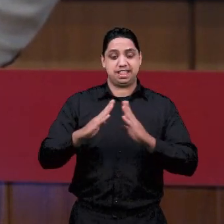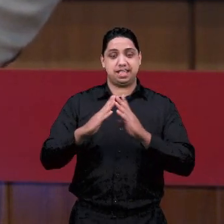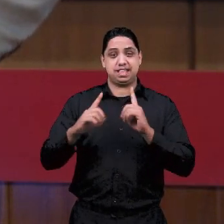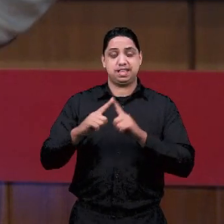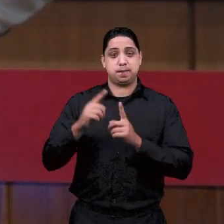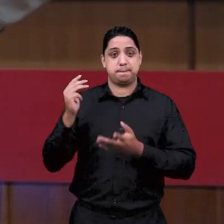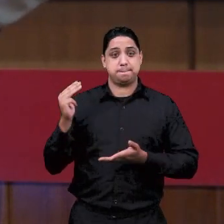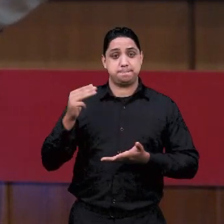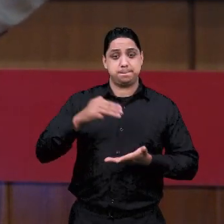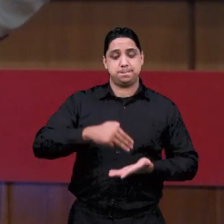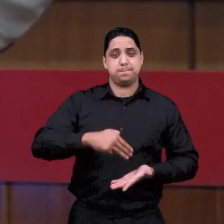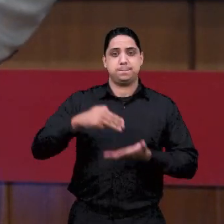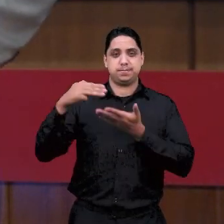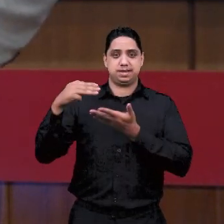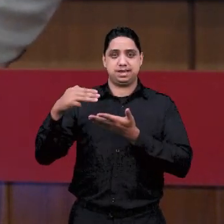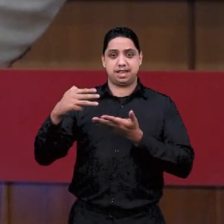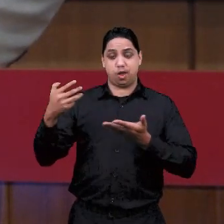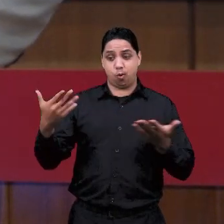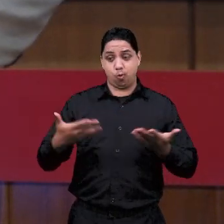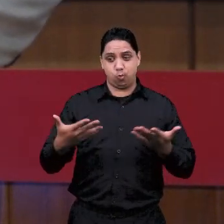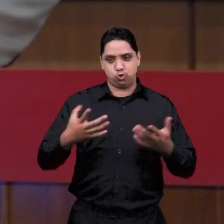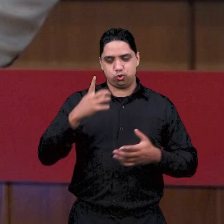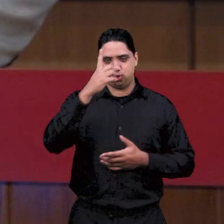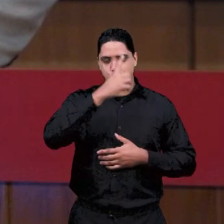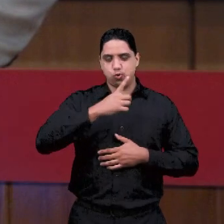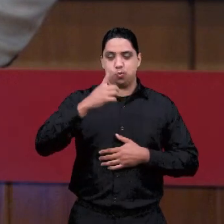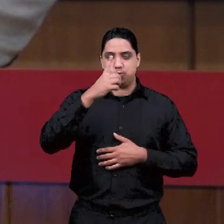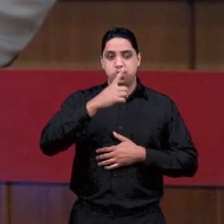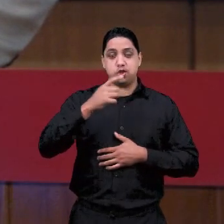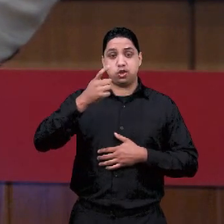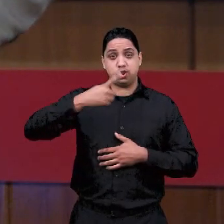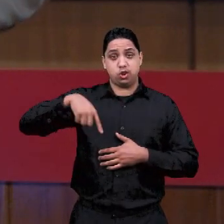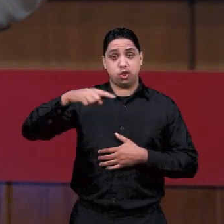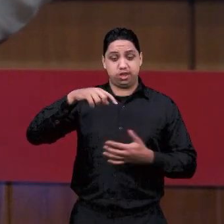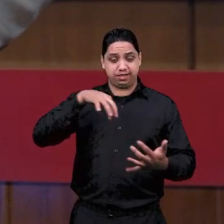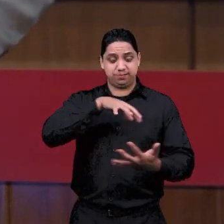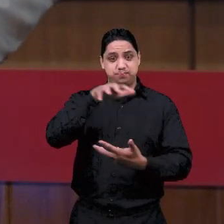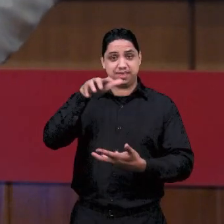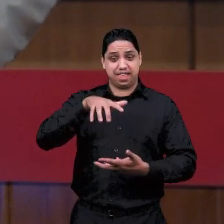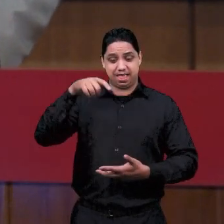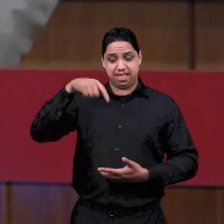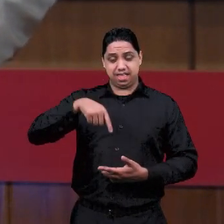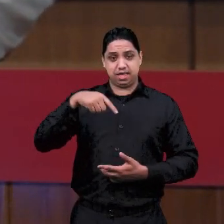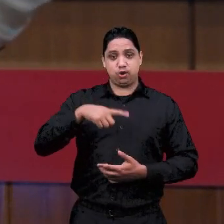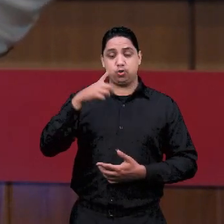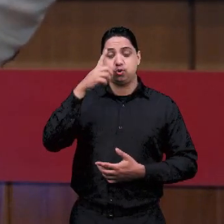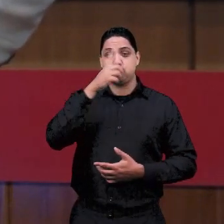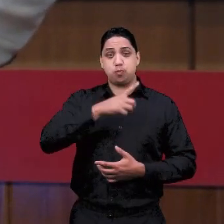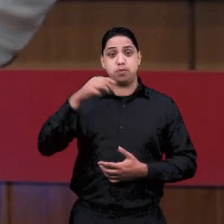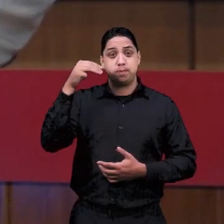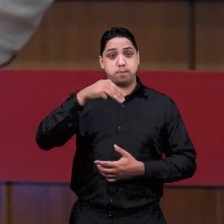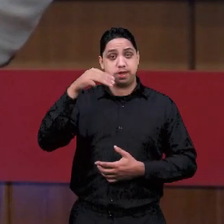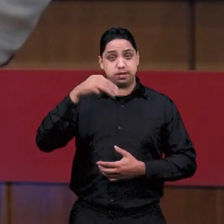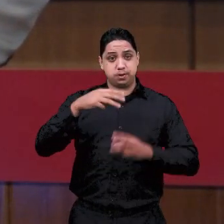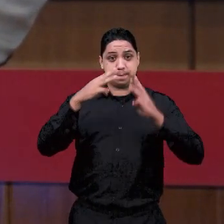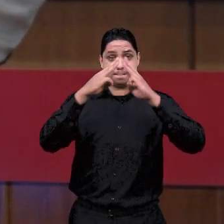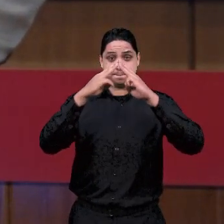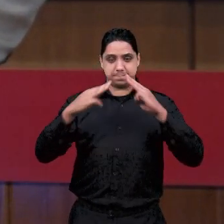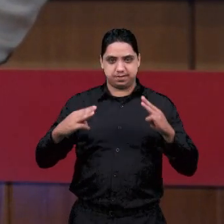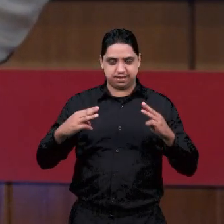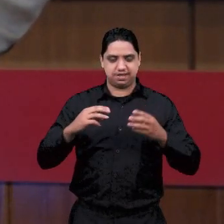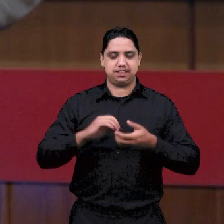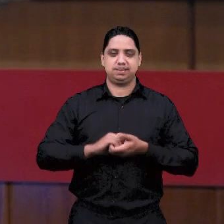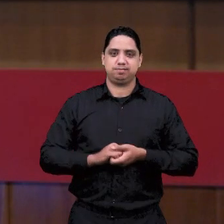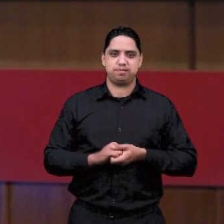Maranatha. Et dans ce week-end, ce dimanche, nous la transmettons directement ici du Manaim de